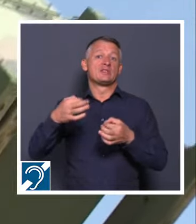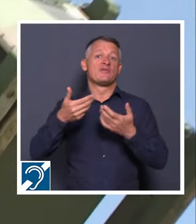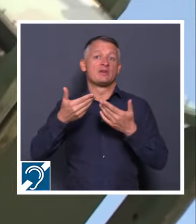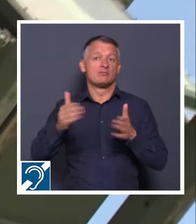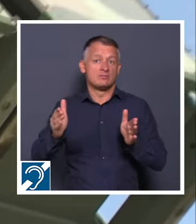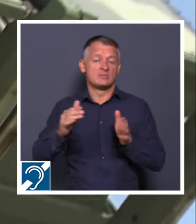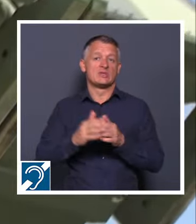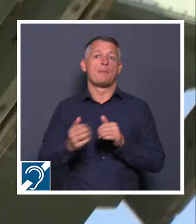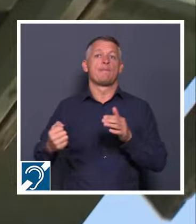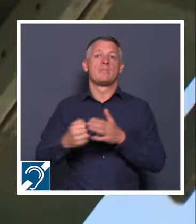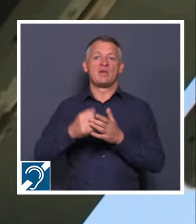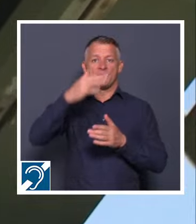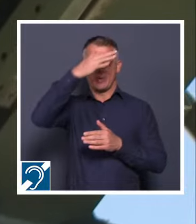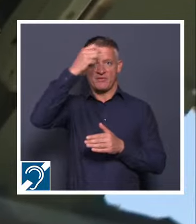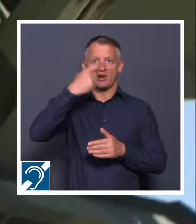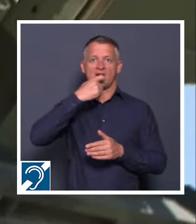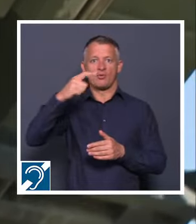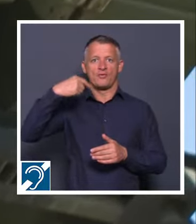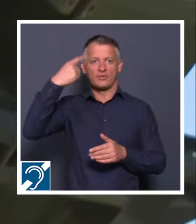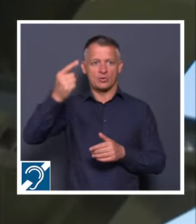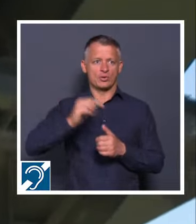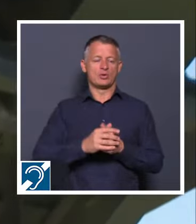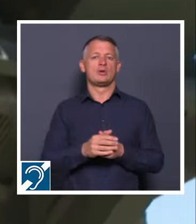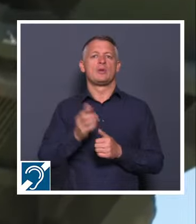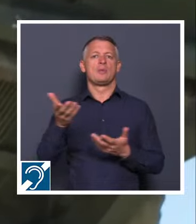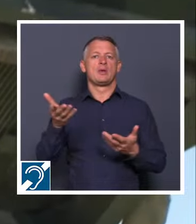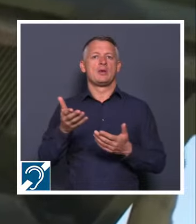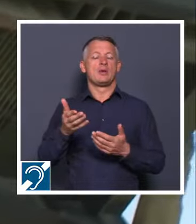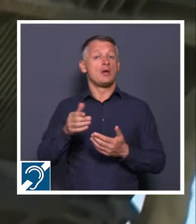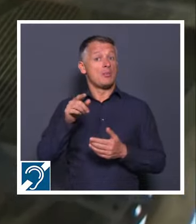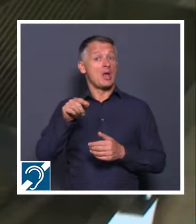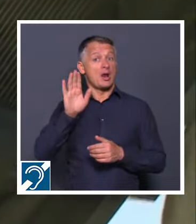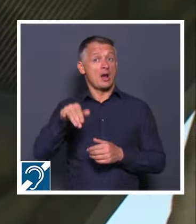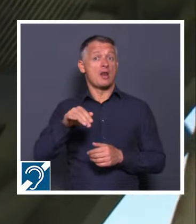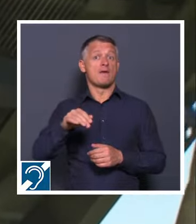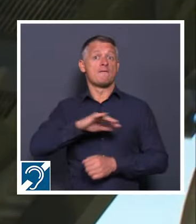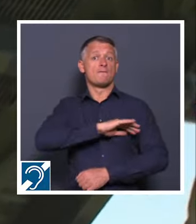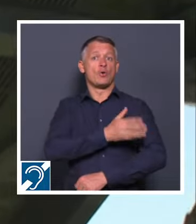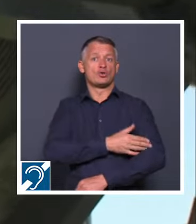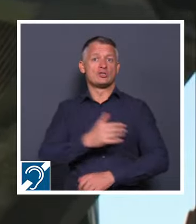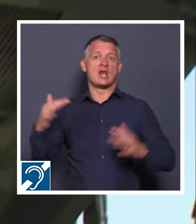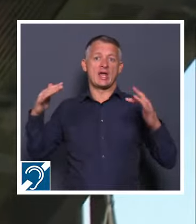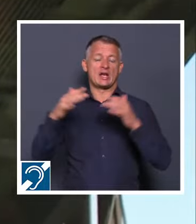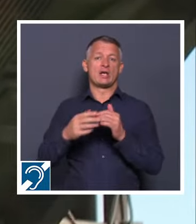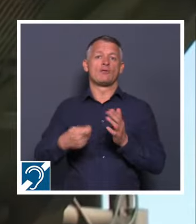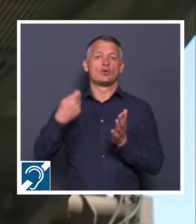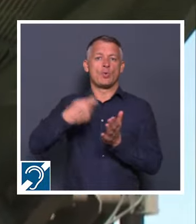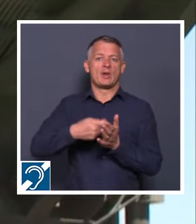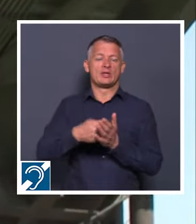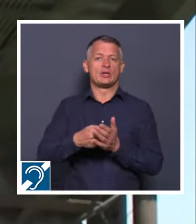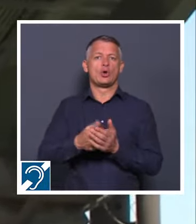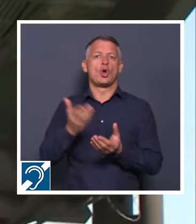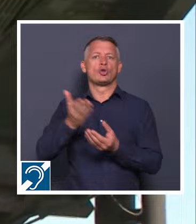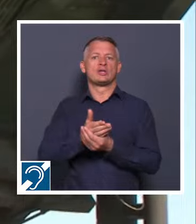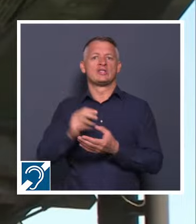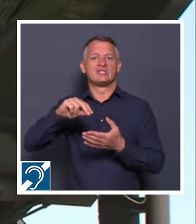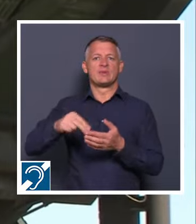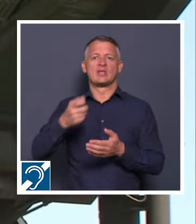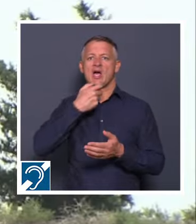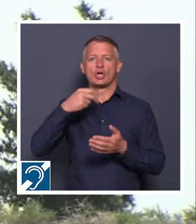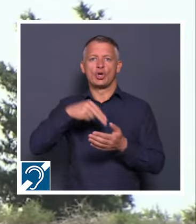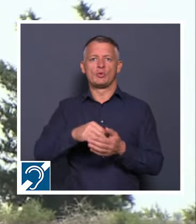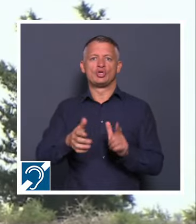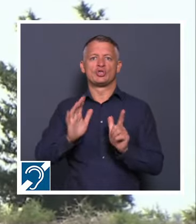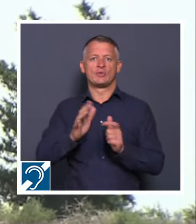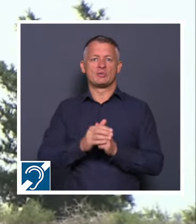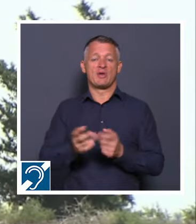în primăvara anului viitor. Bateriile pe care forțele aeriene le dețin au fost achiziționate printr-un contract semnat în